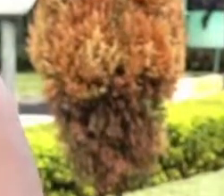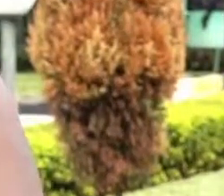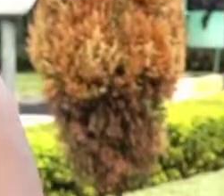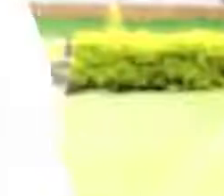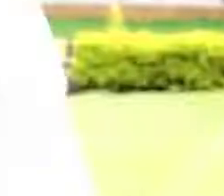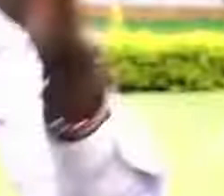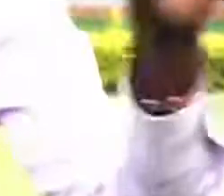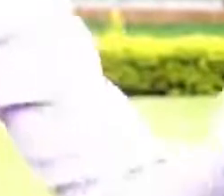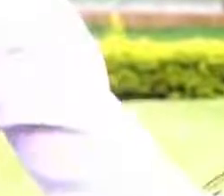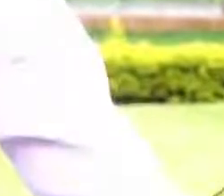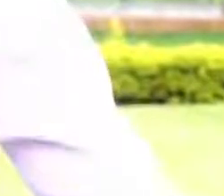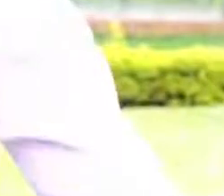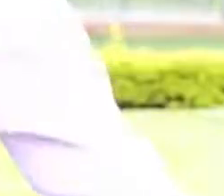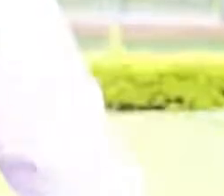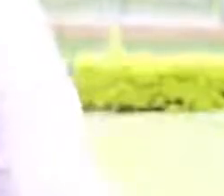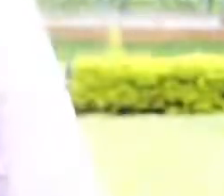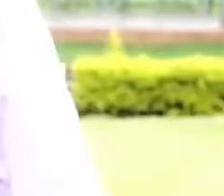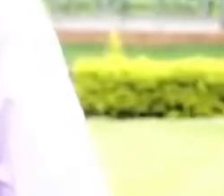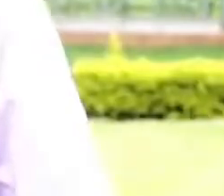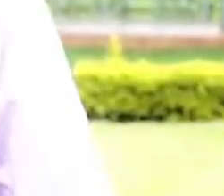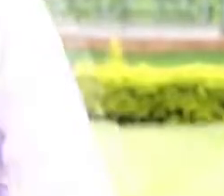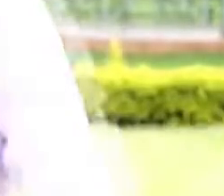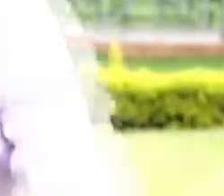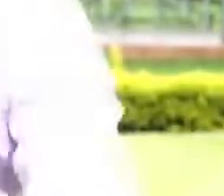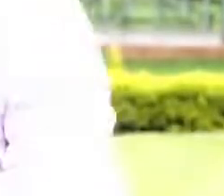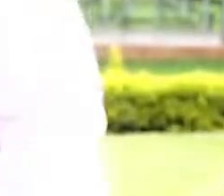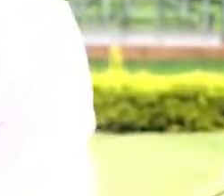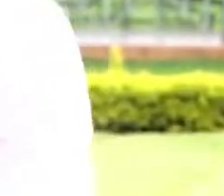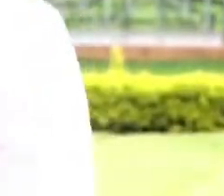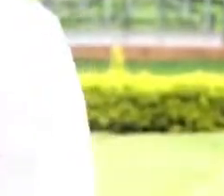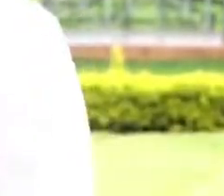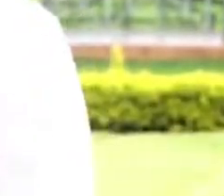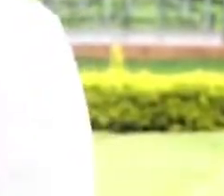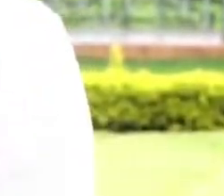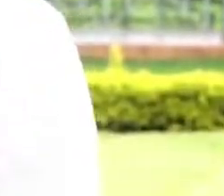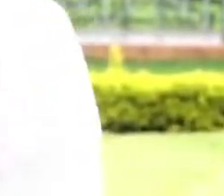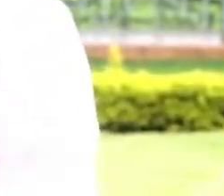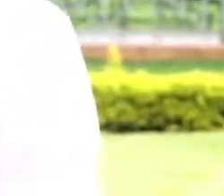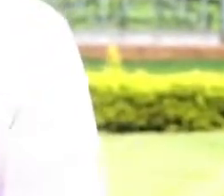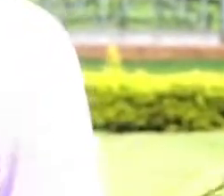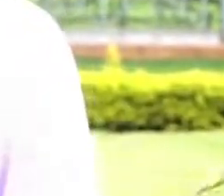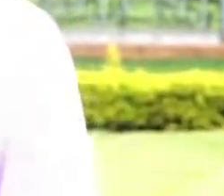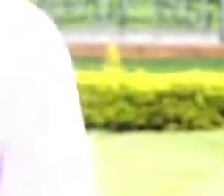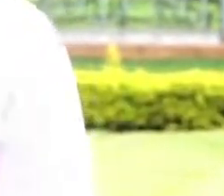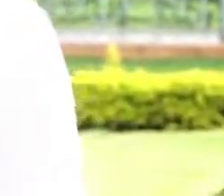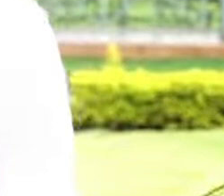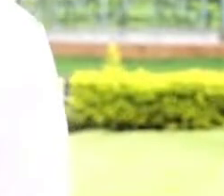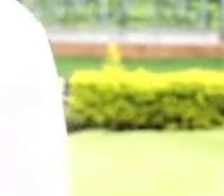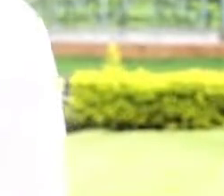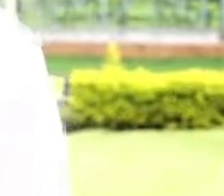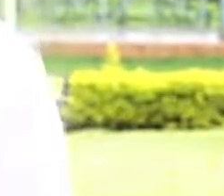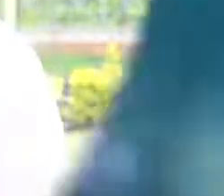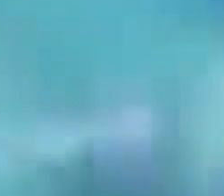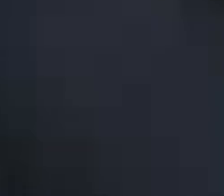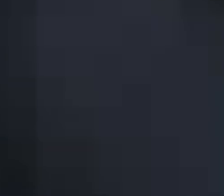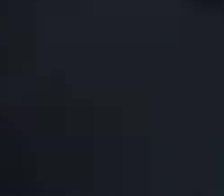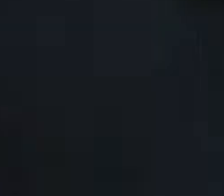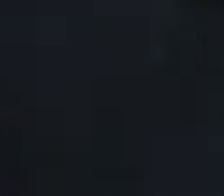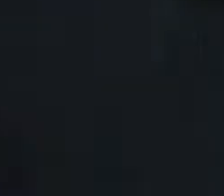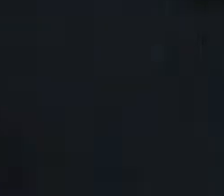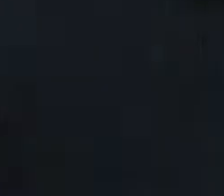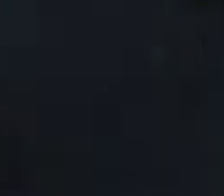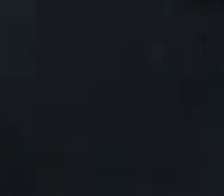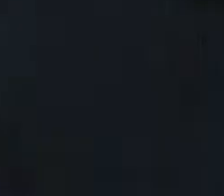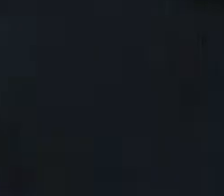a position. We saw the scandal at Kenya Power, we saw the scandal at the Treasury, at Mwale. Are those people youth?